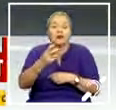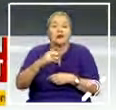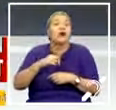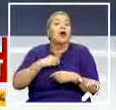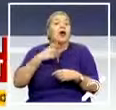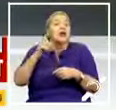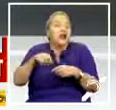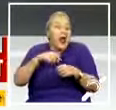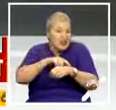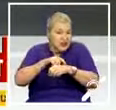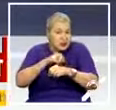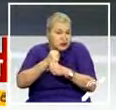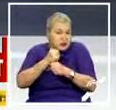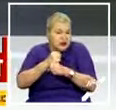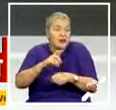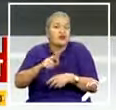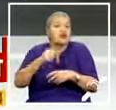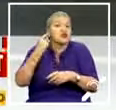circula cu semnalele acustice și luminoase pornite